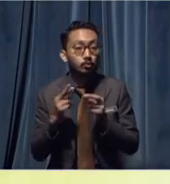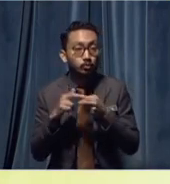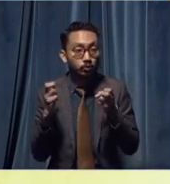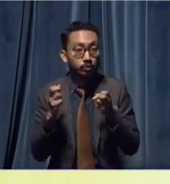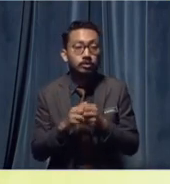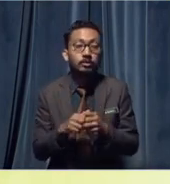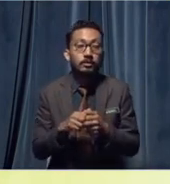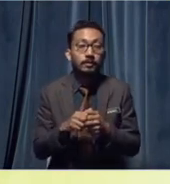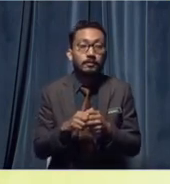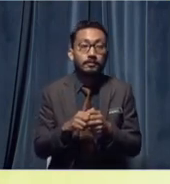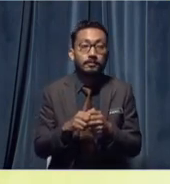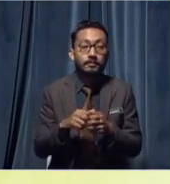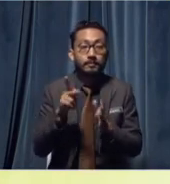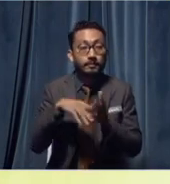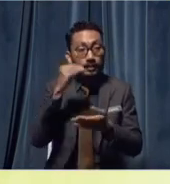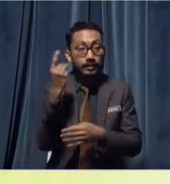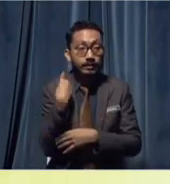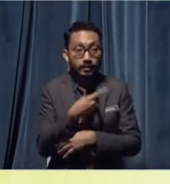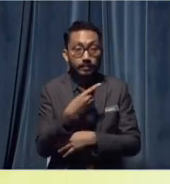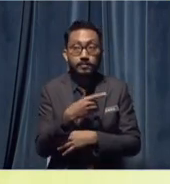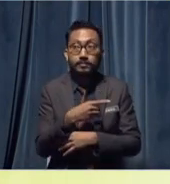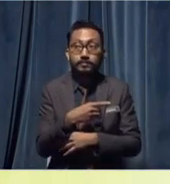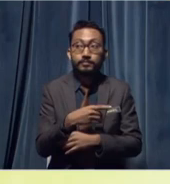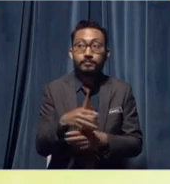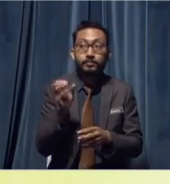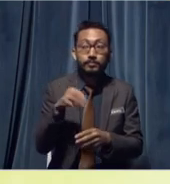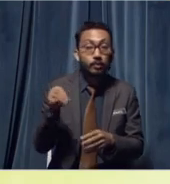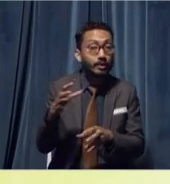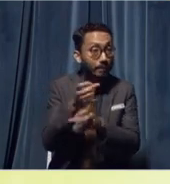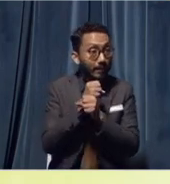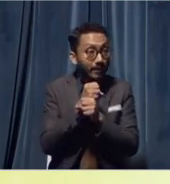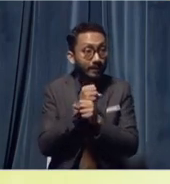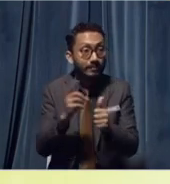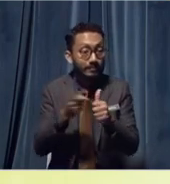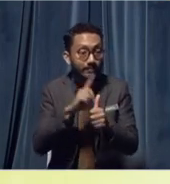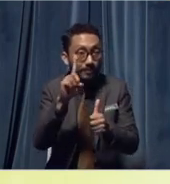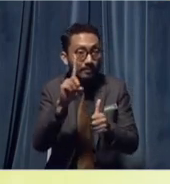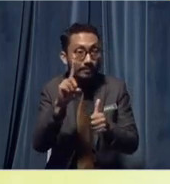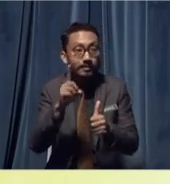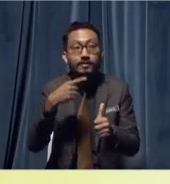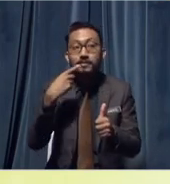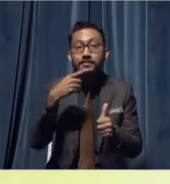kita. Pembelajaran hari ini, murid-murid dapat yang pertama.